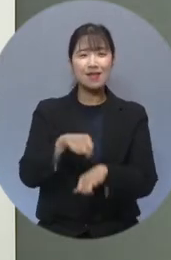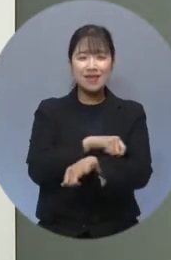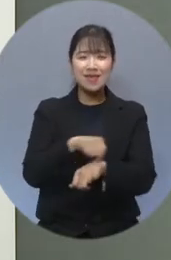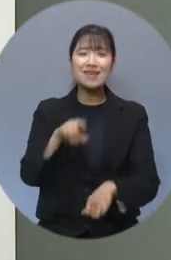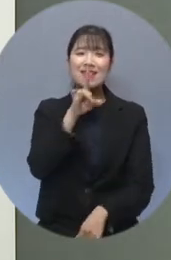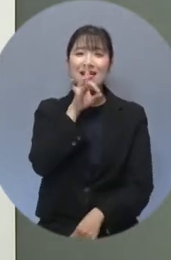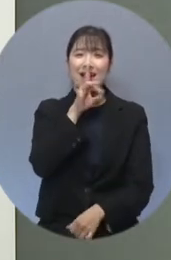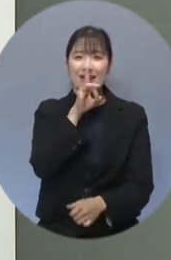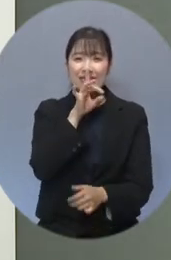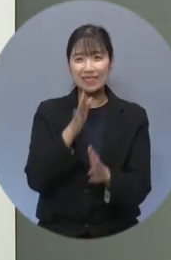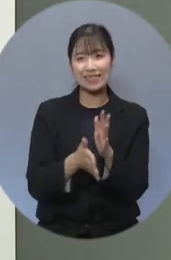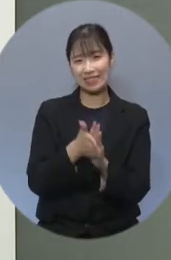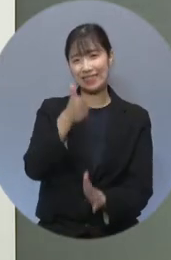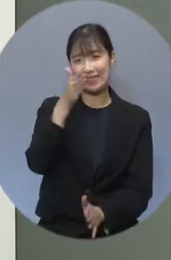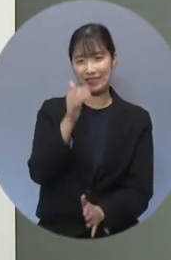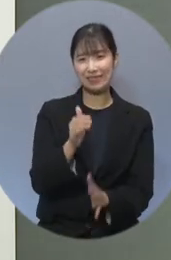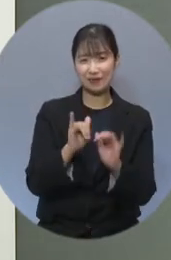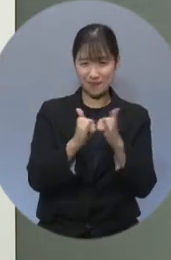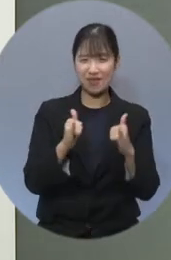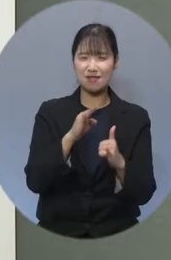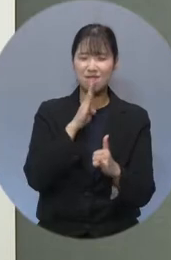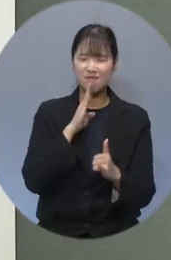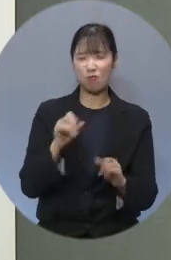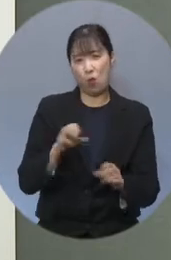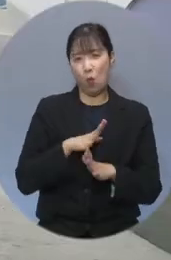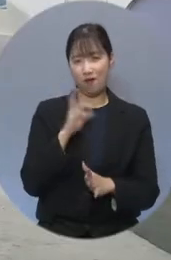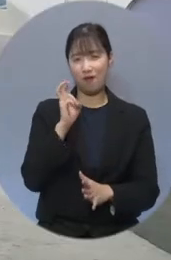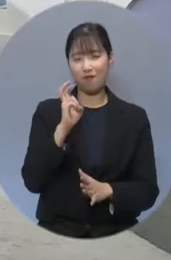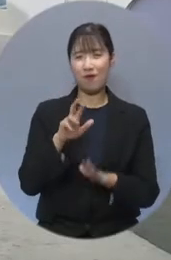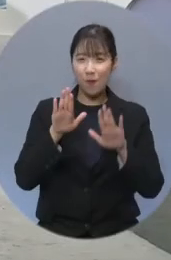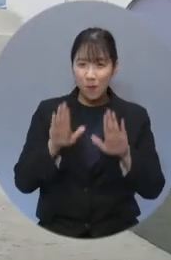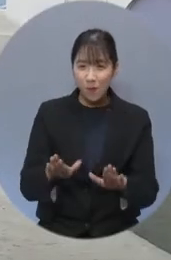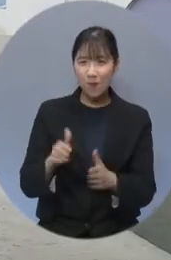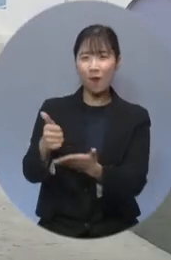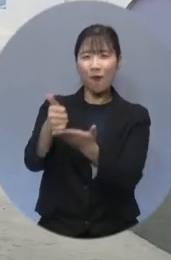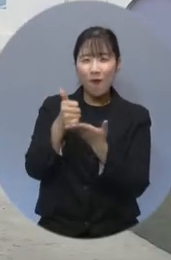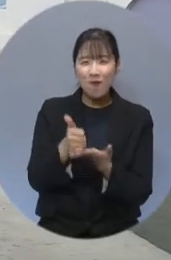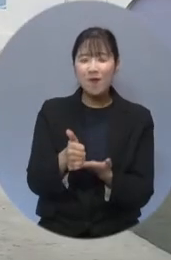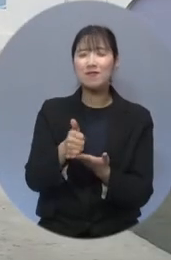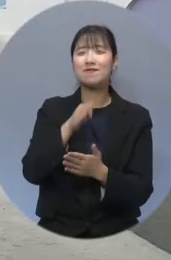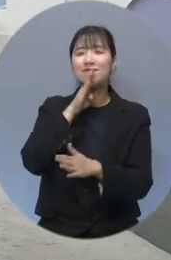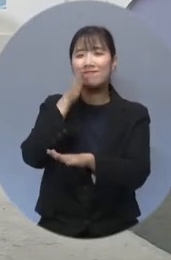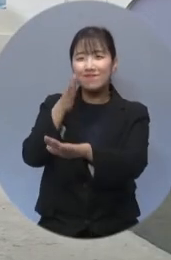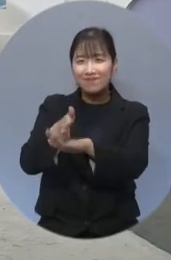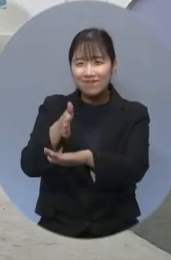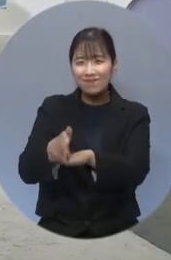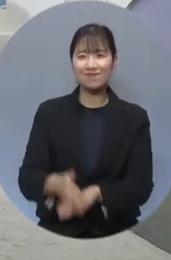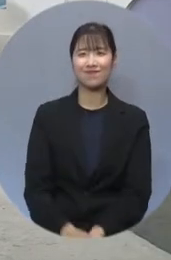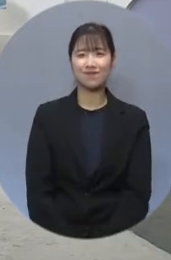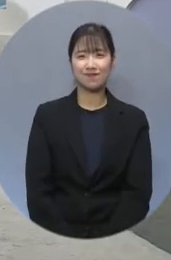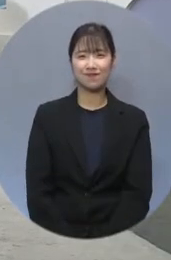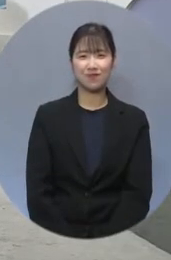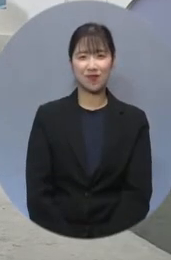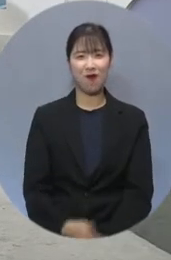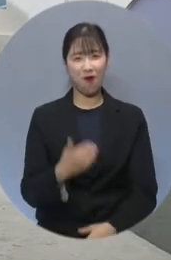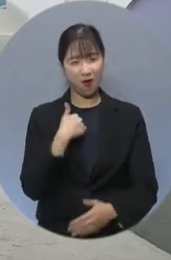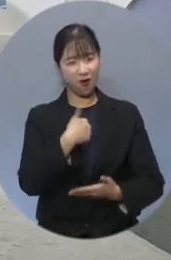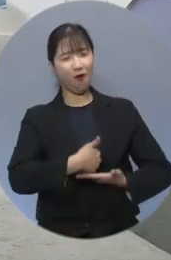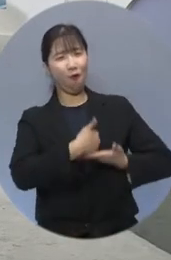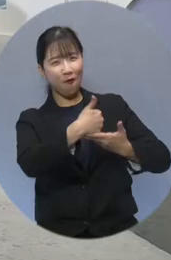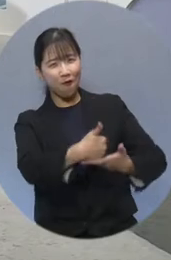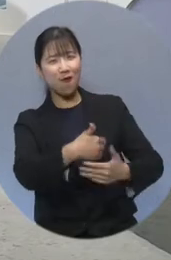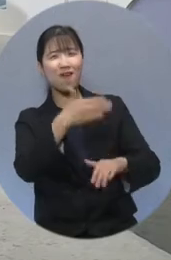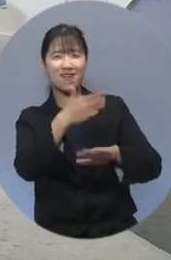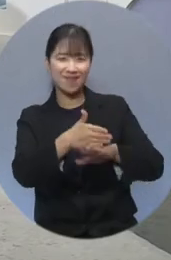시민들은 더더욱 놀라실 겁니다. 오늘 나와주셔서 고맙습니다. 네. 감사합니다. 불러주셔서 감사합니다. 아이, 별